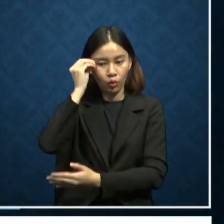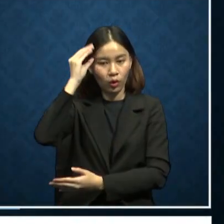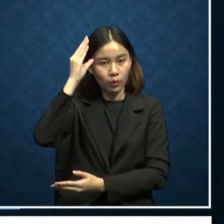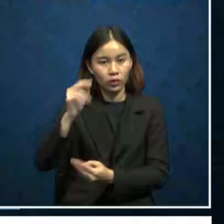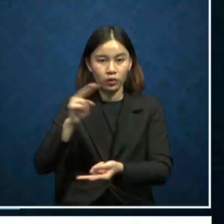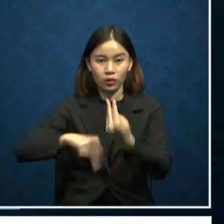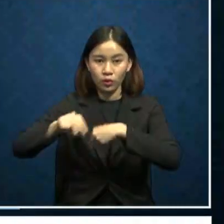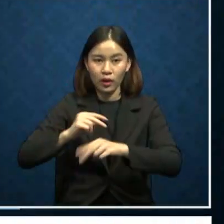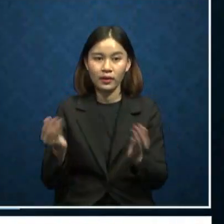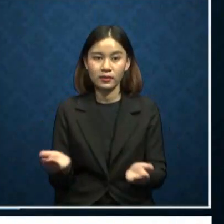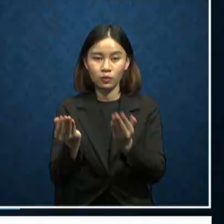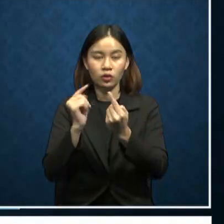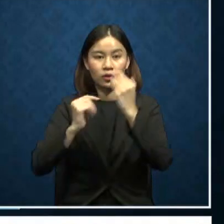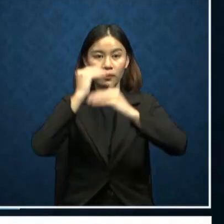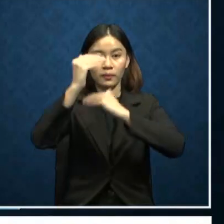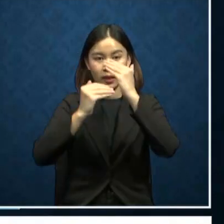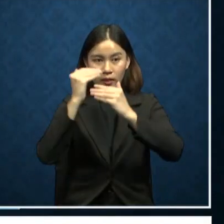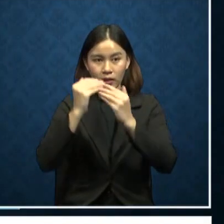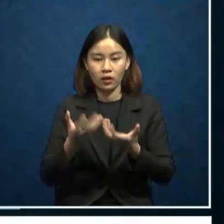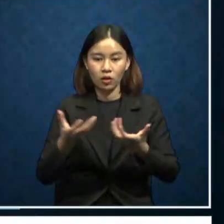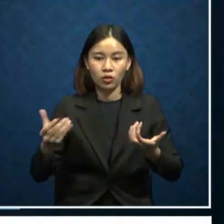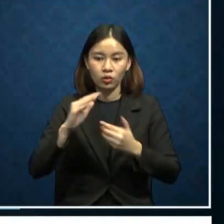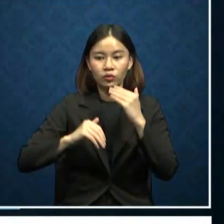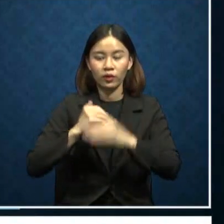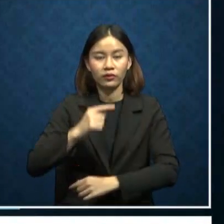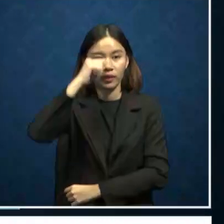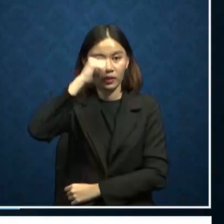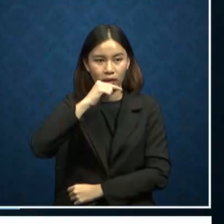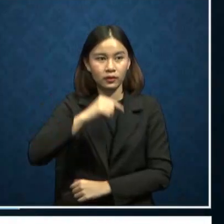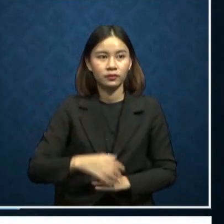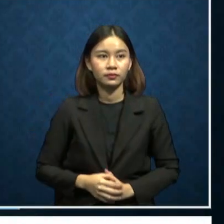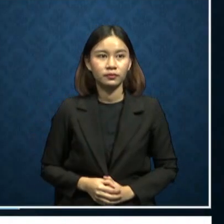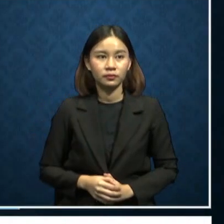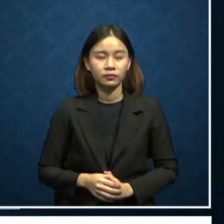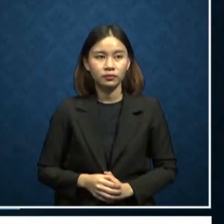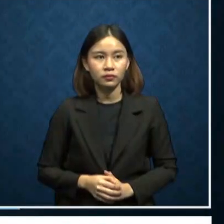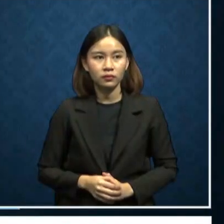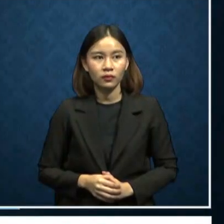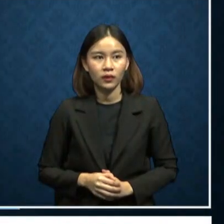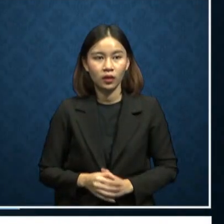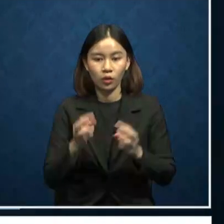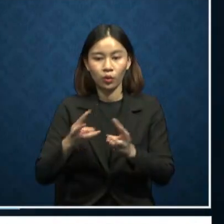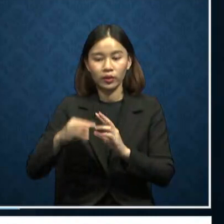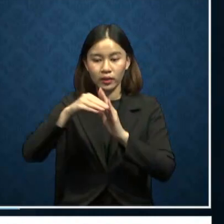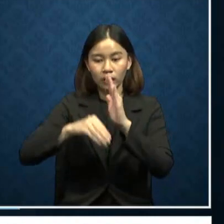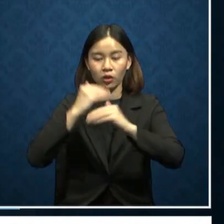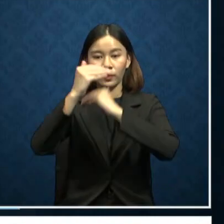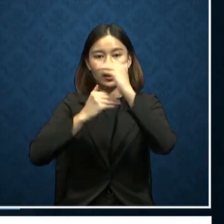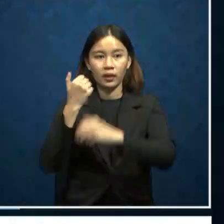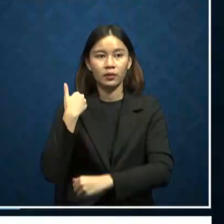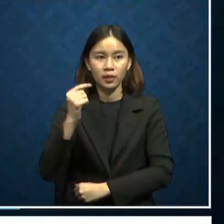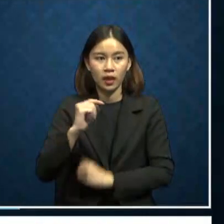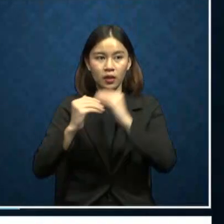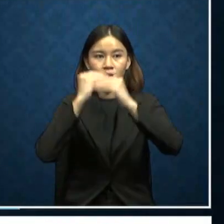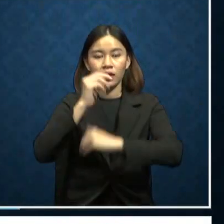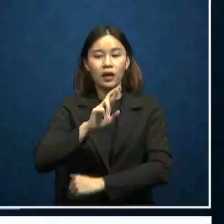อนุรักษ์และเชื่อชูพัฒนาผลงานหัตถศิลป์ไทยนะคะแนวทางการพัฒนาต่อยอดนะคะมีการ